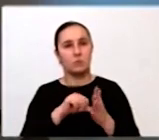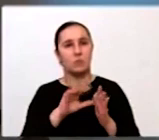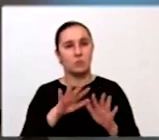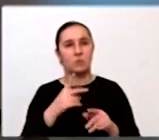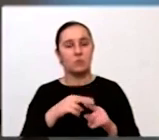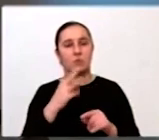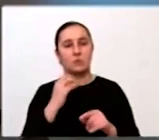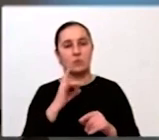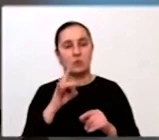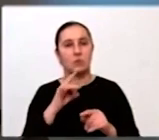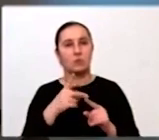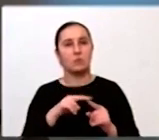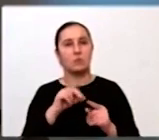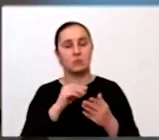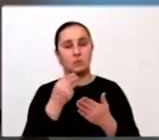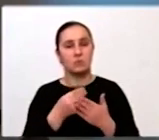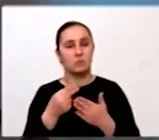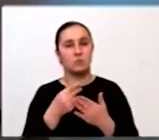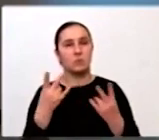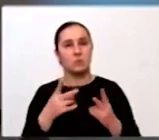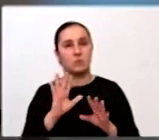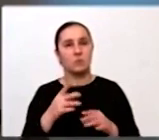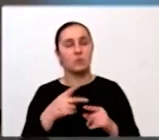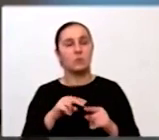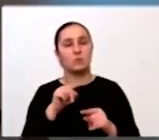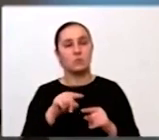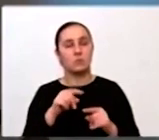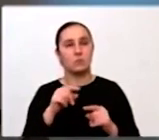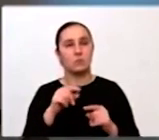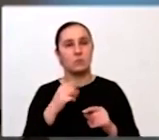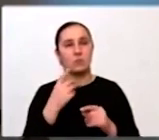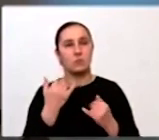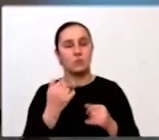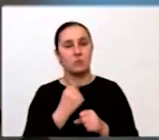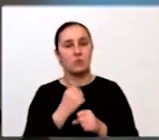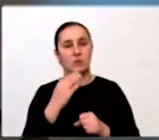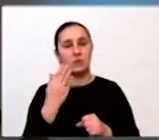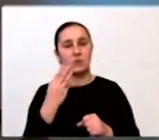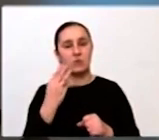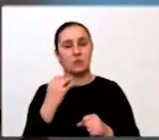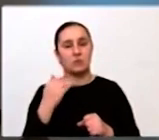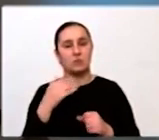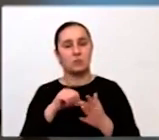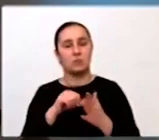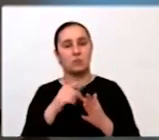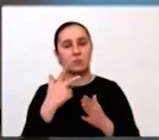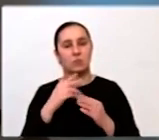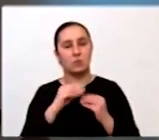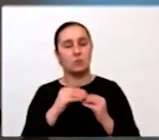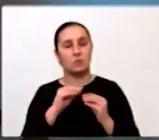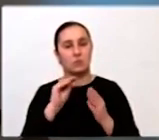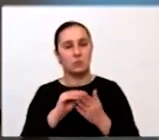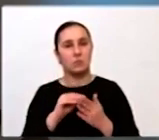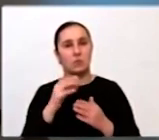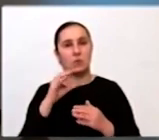holda biz sharni, demak, chizishimiz kerak bo'ladi. Endi hozir qiladigan ishimiz shift tugmasi orqali ikkita qatlamni ushlab turib,